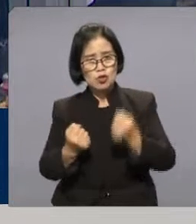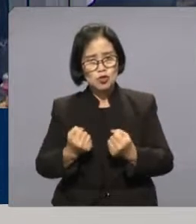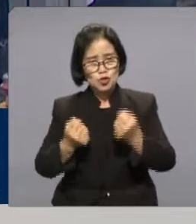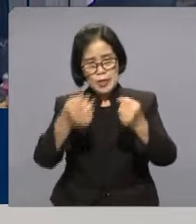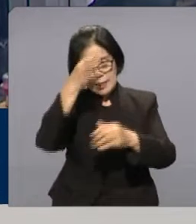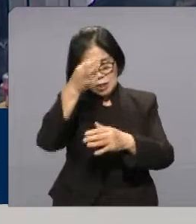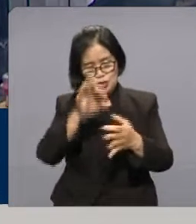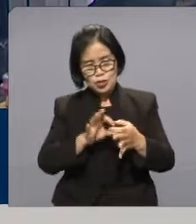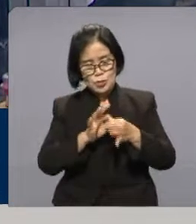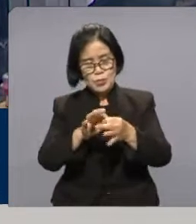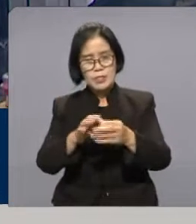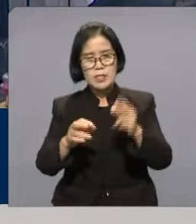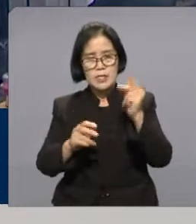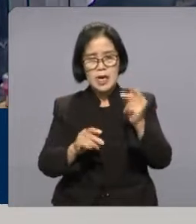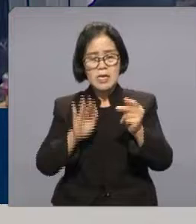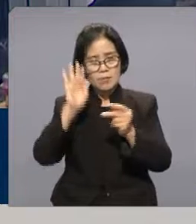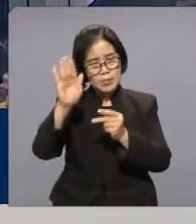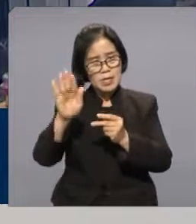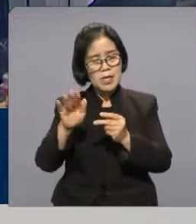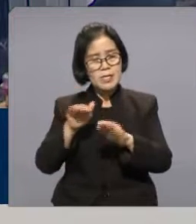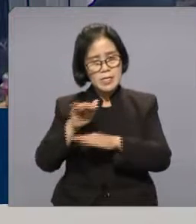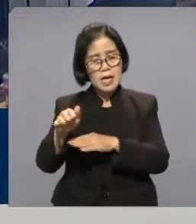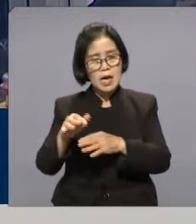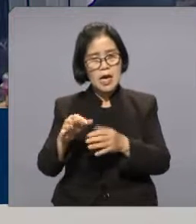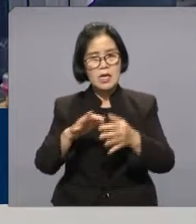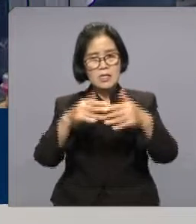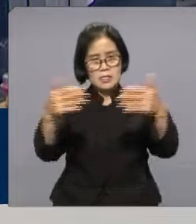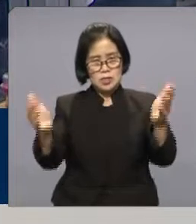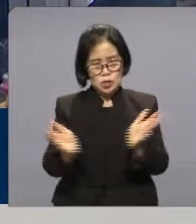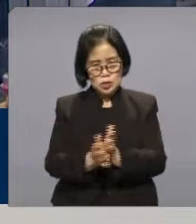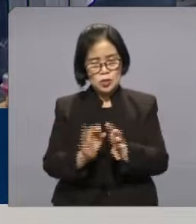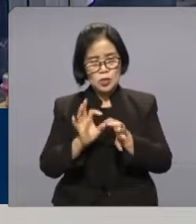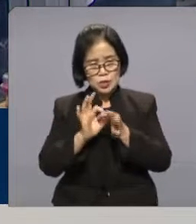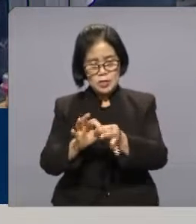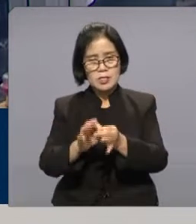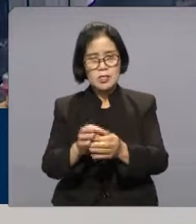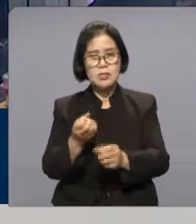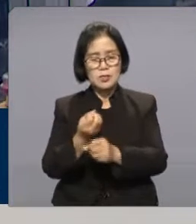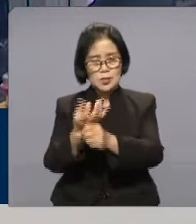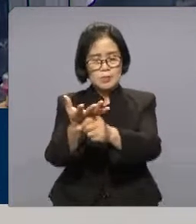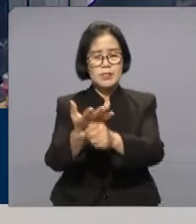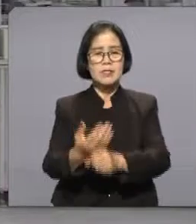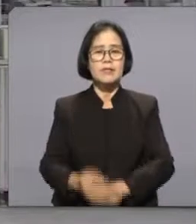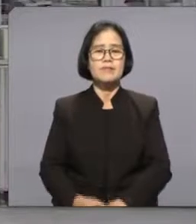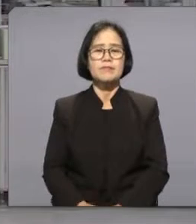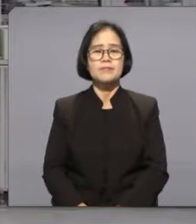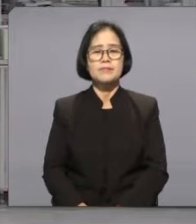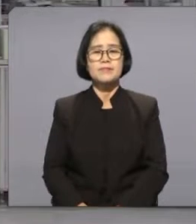잇는 K미래차 밸리를 조성한다는 소식, 김대영 기자가 전해드립니다.